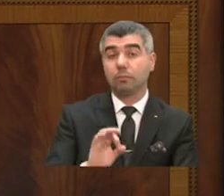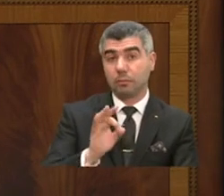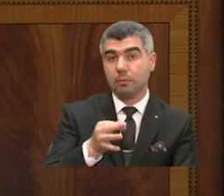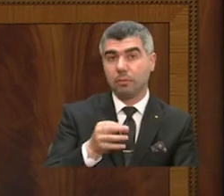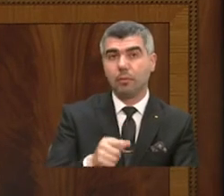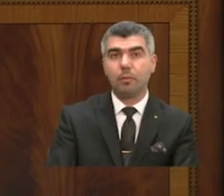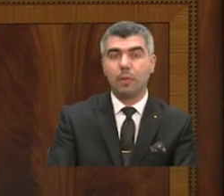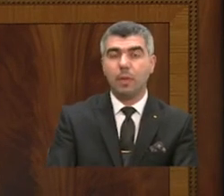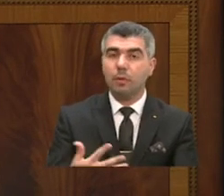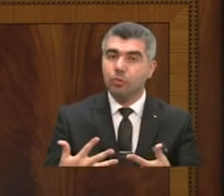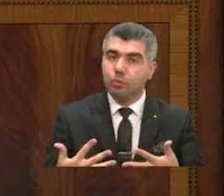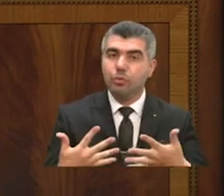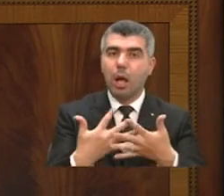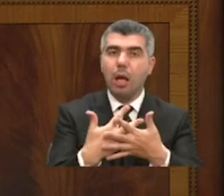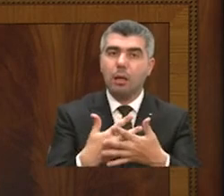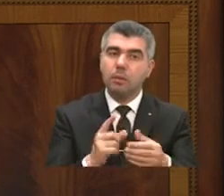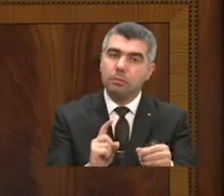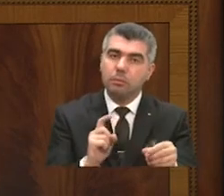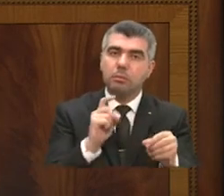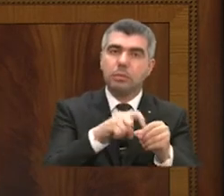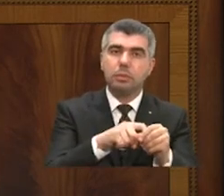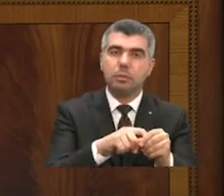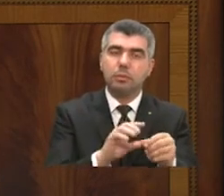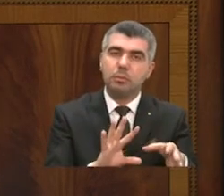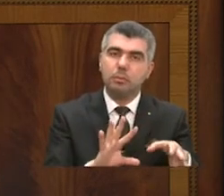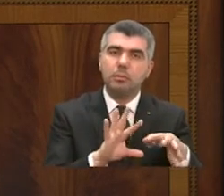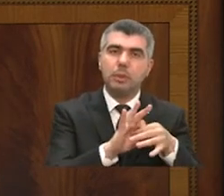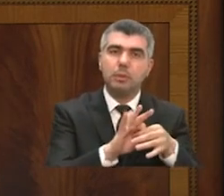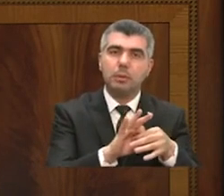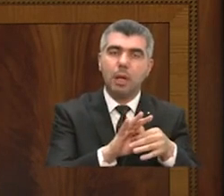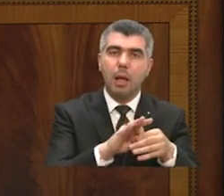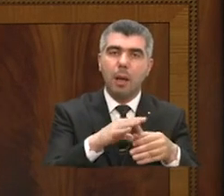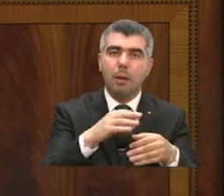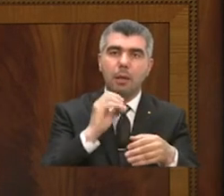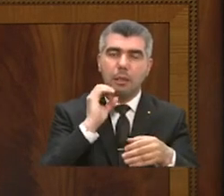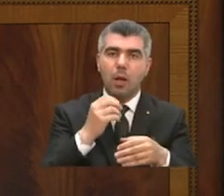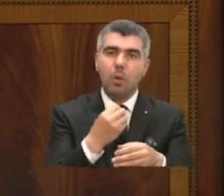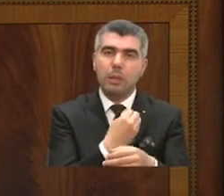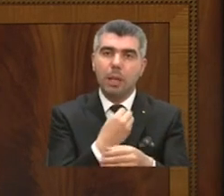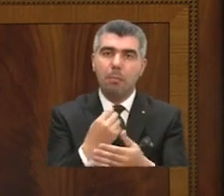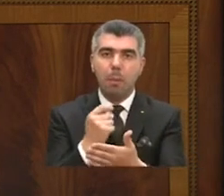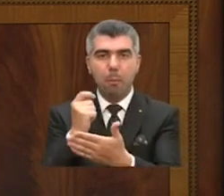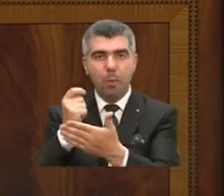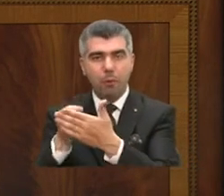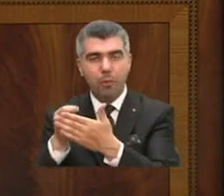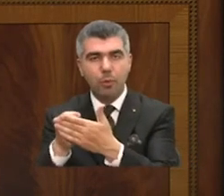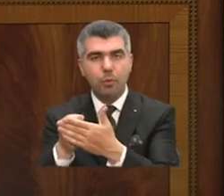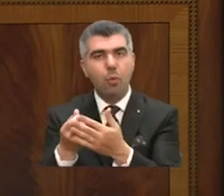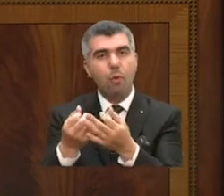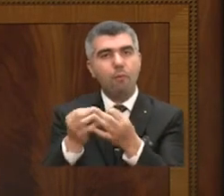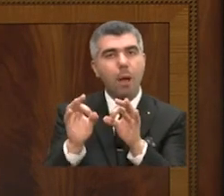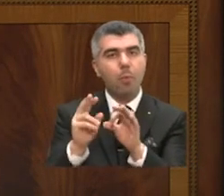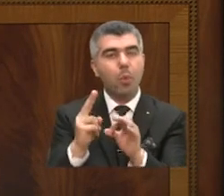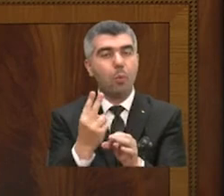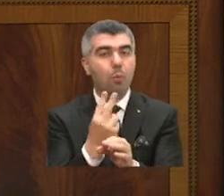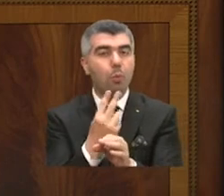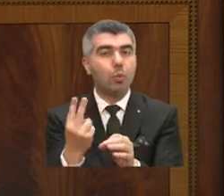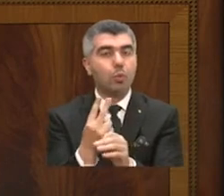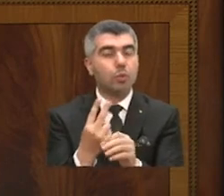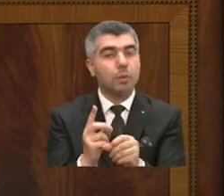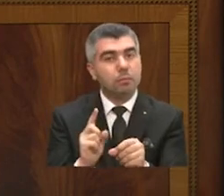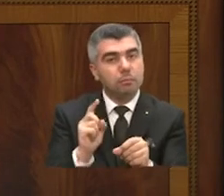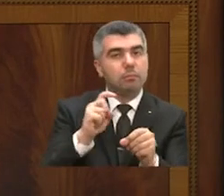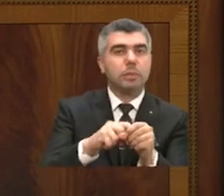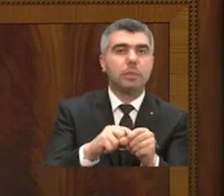خلال الشراكة في إطار تعاقدي بين القطاع العام والخاص، لأننا نعتبر أن القطاع الصحي كلاً